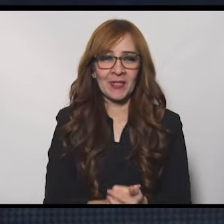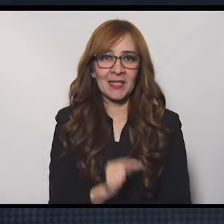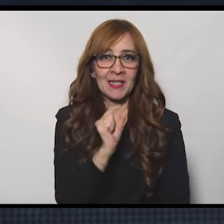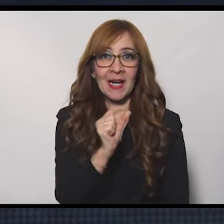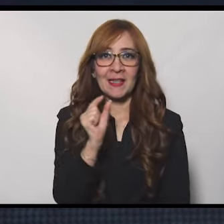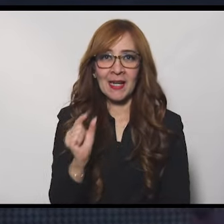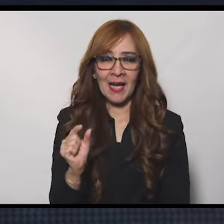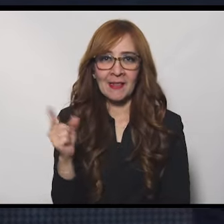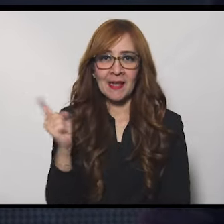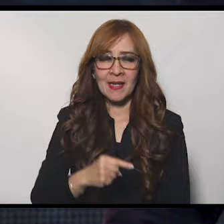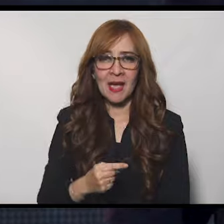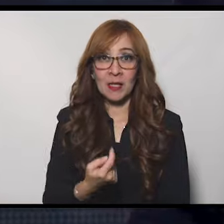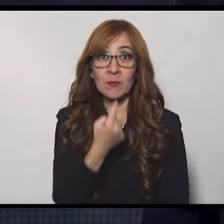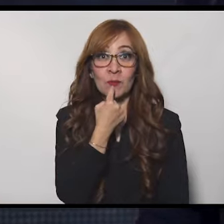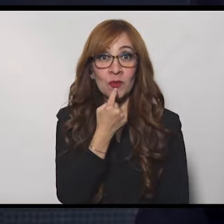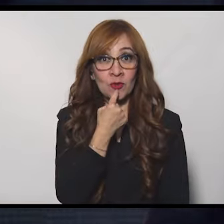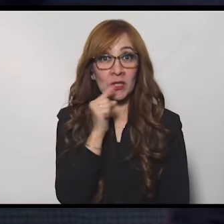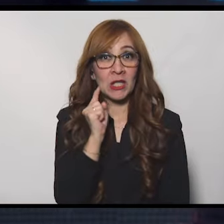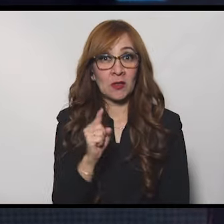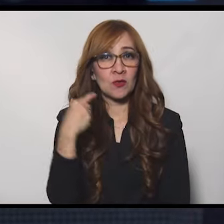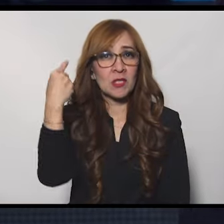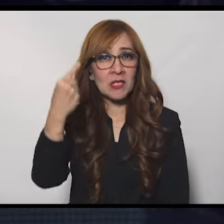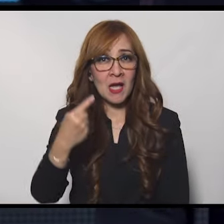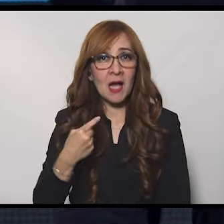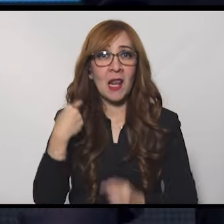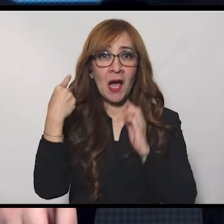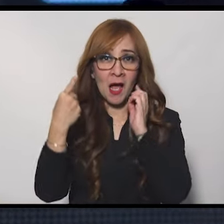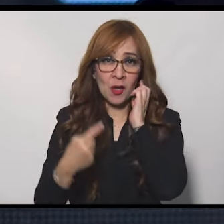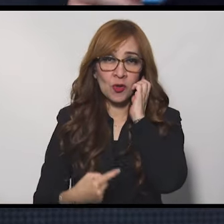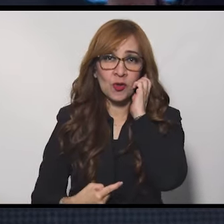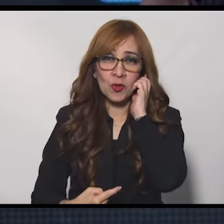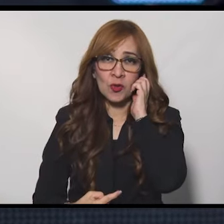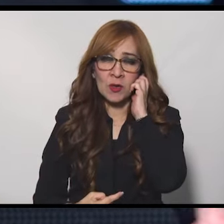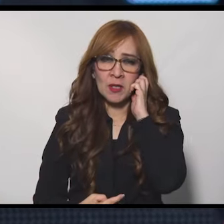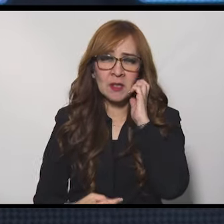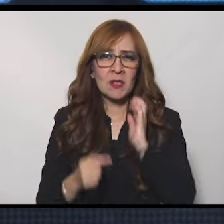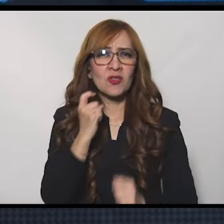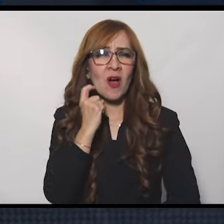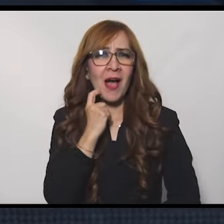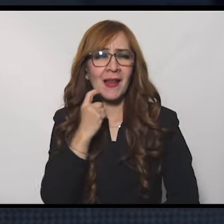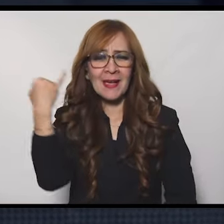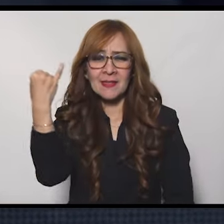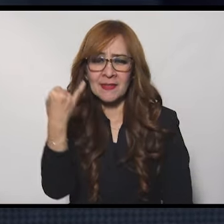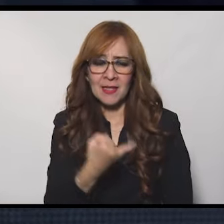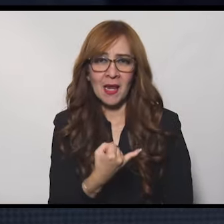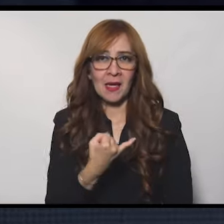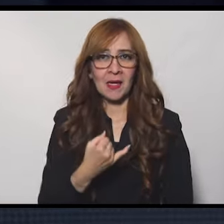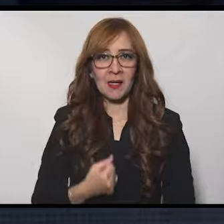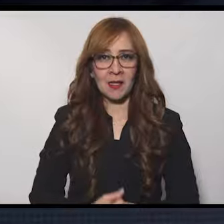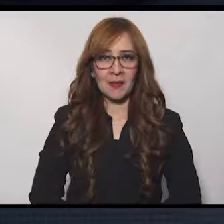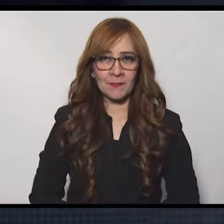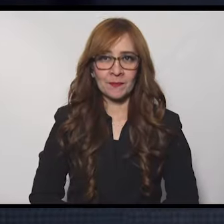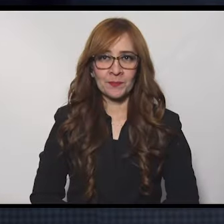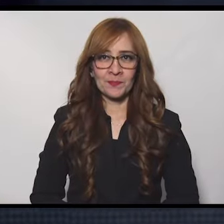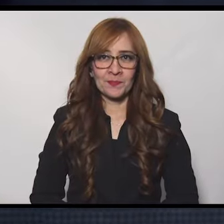Perkataan-perkataan yang keluar dari mulutnya itu selalu mengeluarkan hal-hal yang pahit.